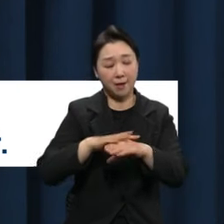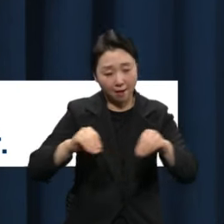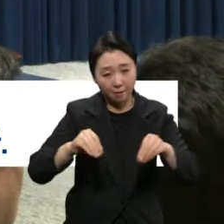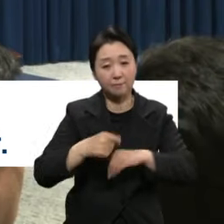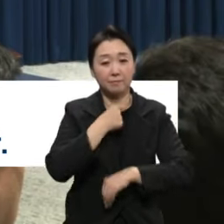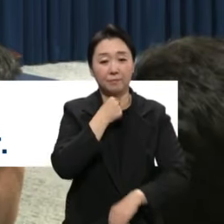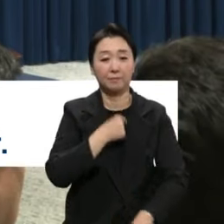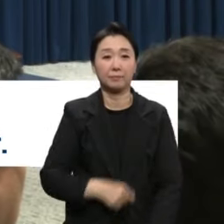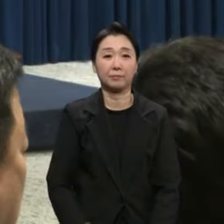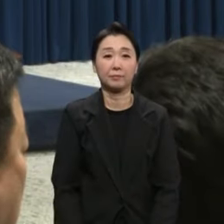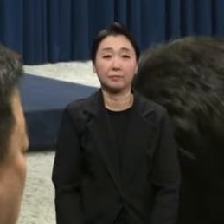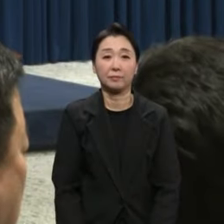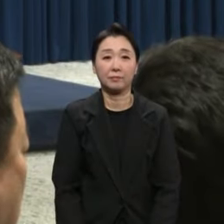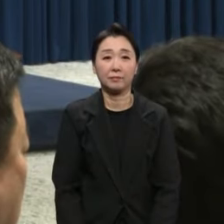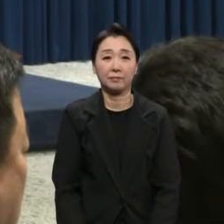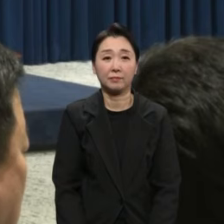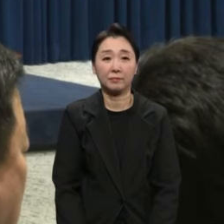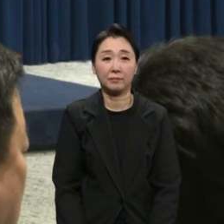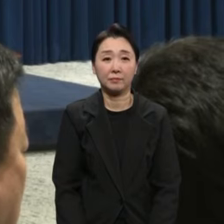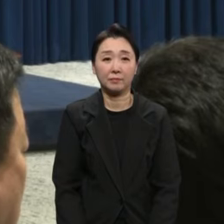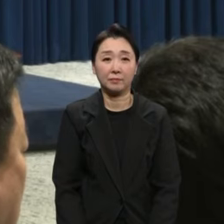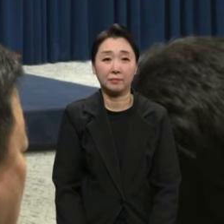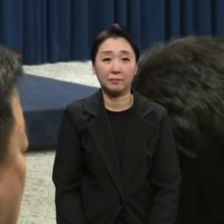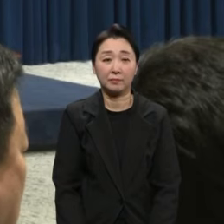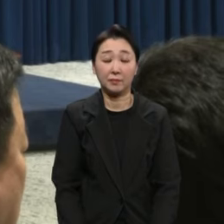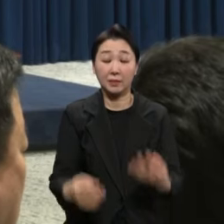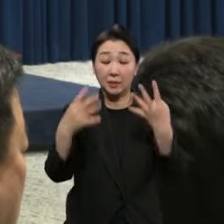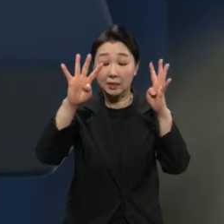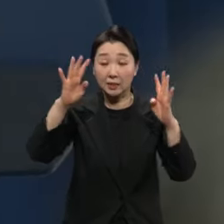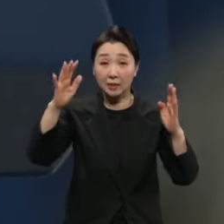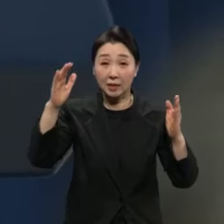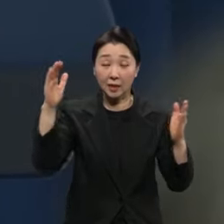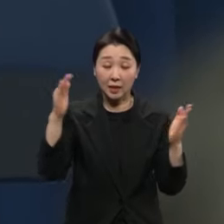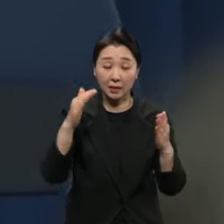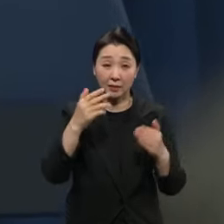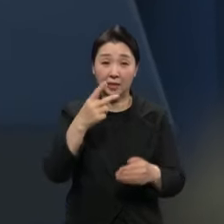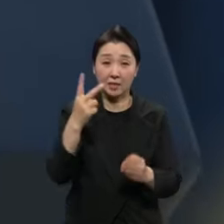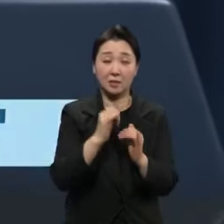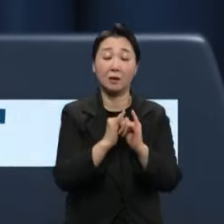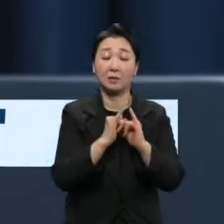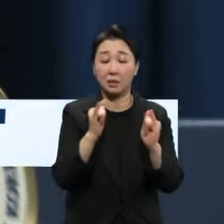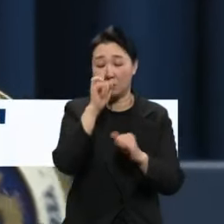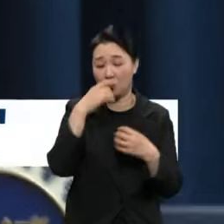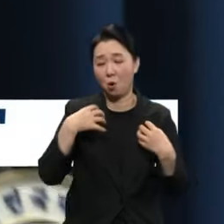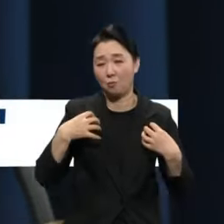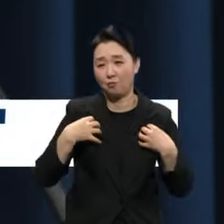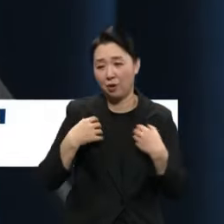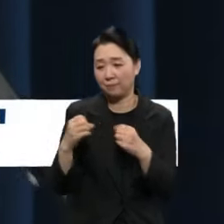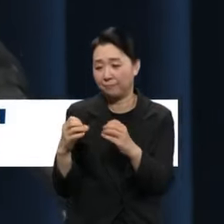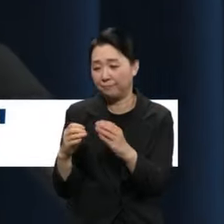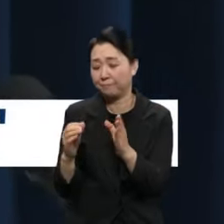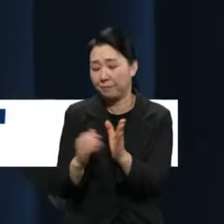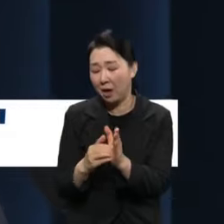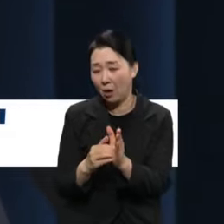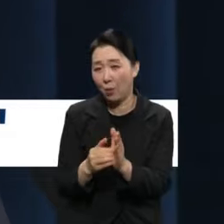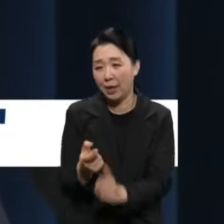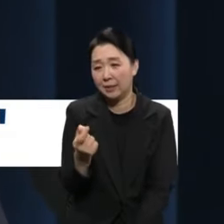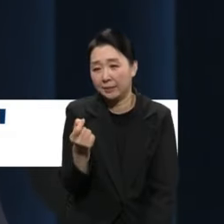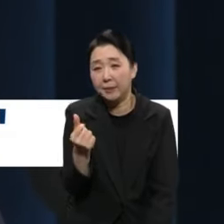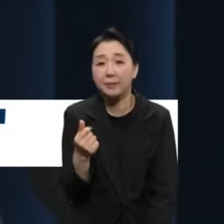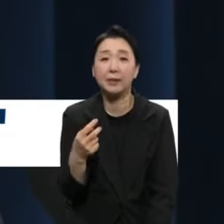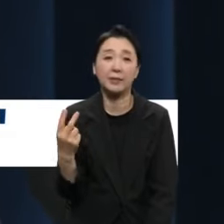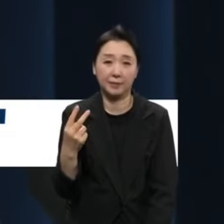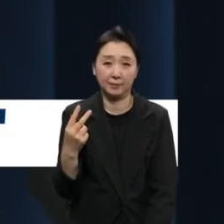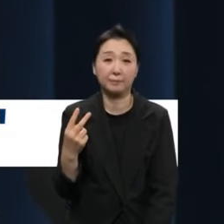없습니다. 그러면서 의대 증원 2,000명은 정부가 충분한 논의를 거쳐 산출한 최소한의 증원 규모라고